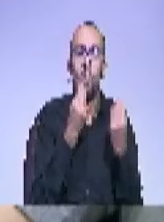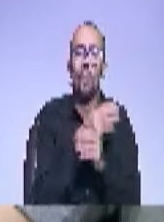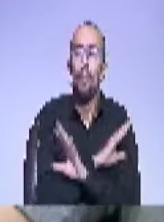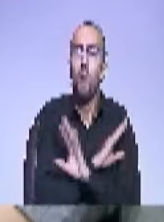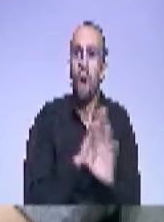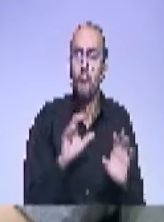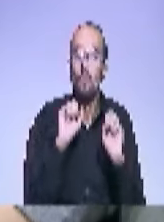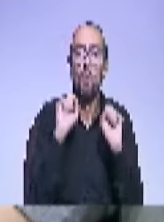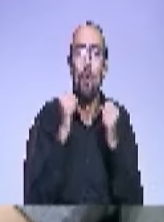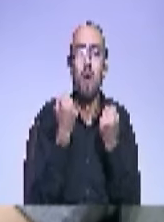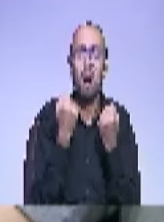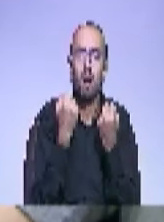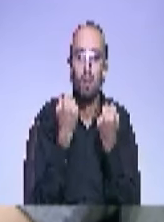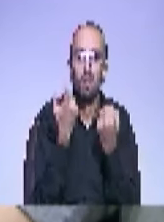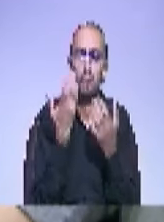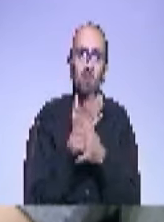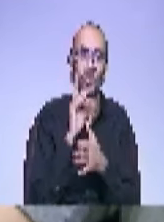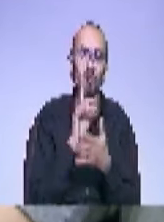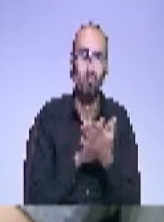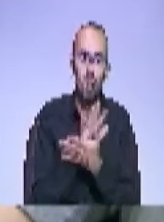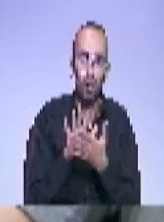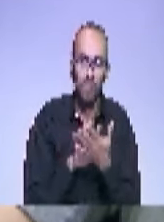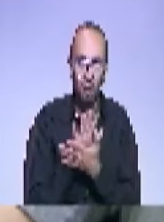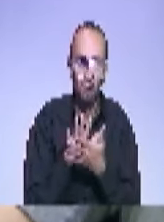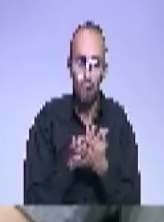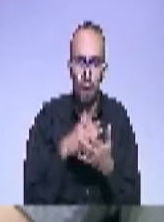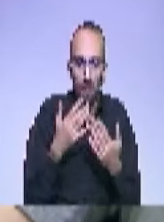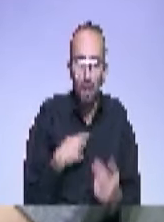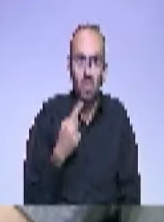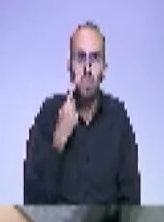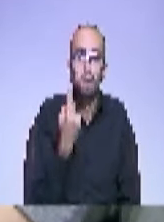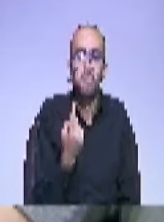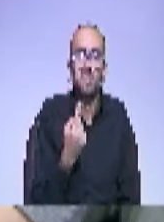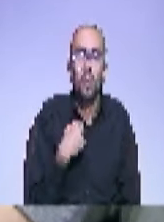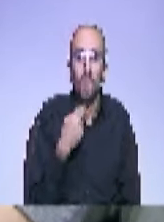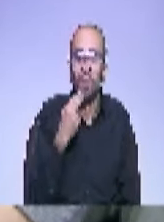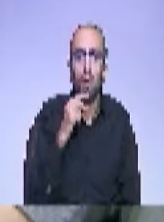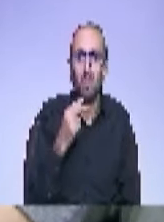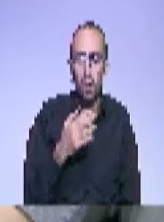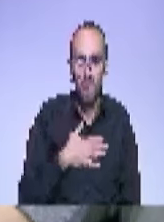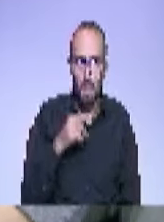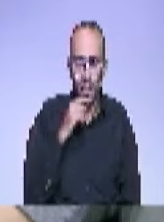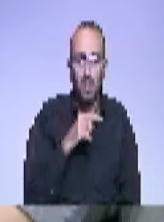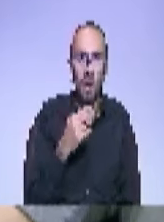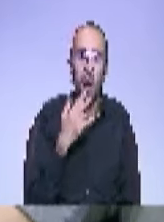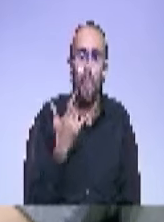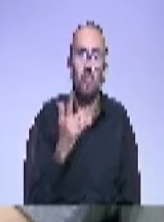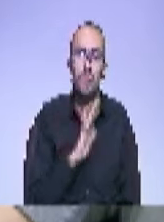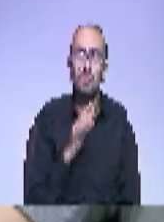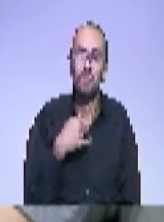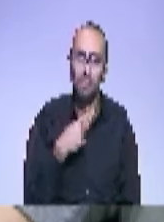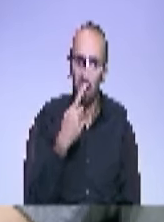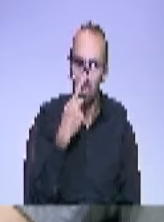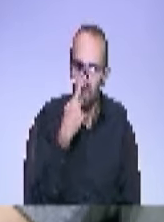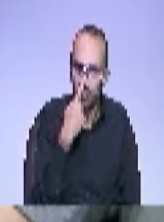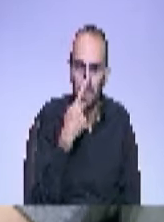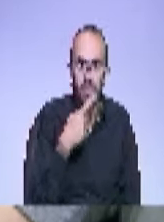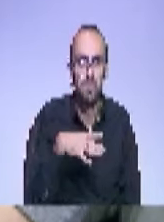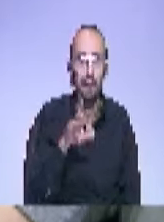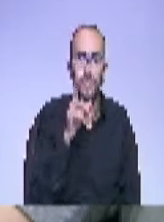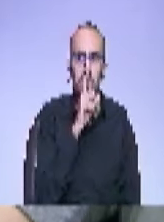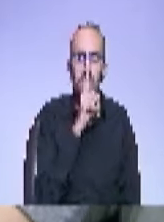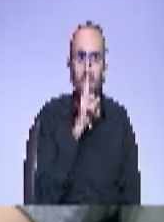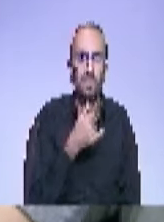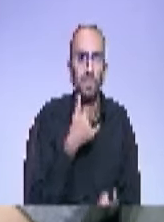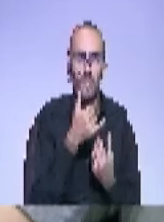انت تتصلي بامك ولا تكلميها عشان مشاكل، مع اني انا وحيده يعني، انا واخويا يعني ما فيش غيري. قلت له حاضر، وتنفست اللي هو قال لي